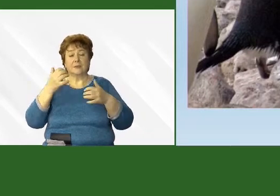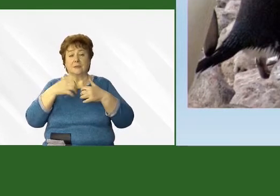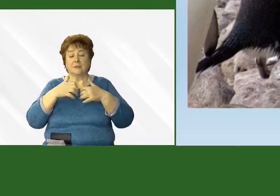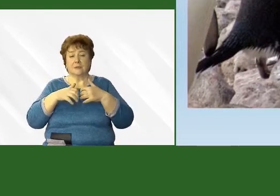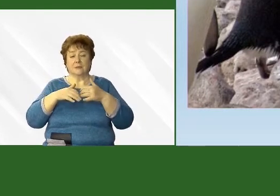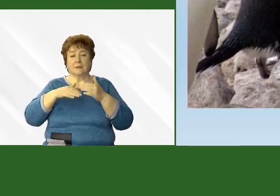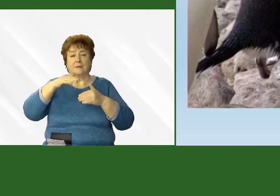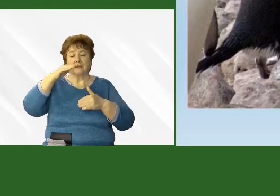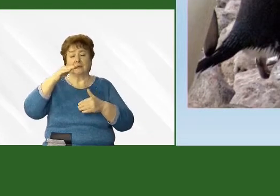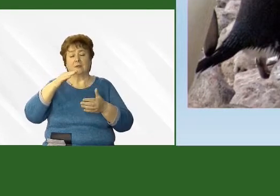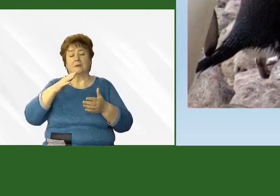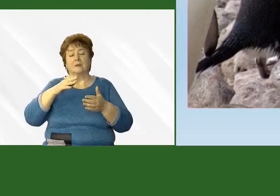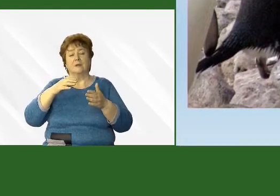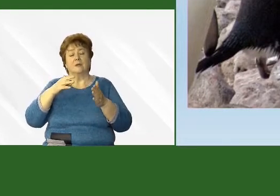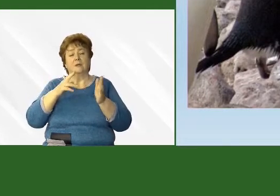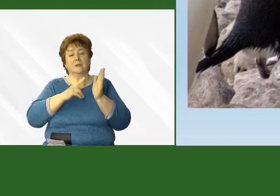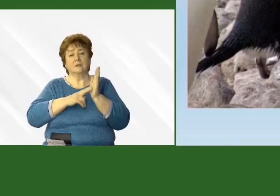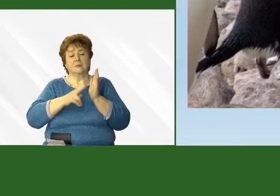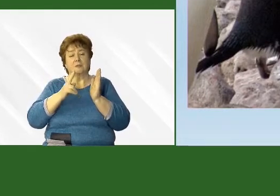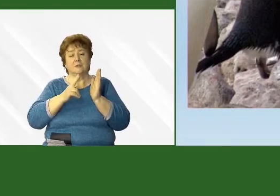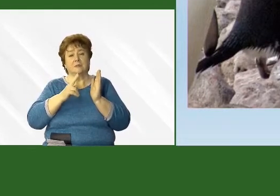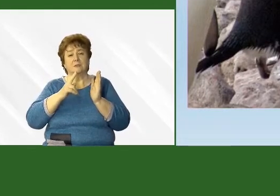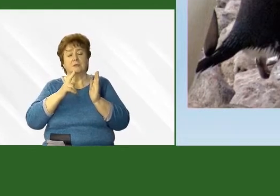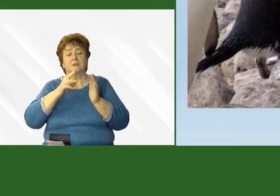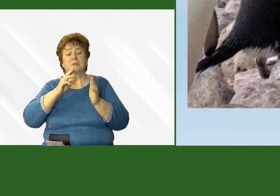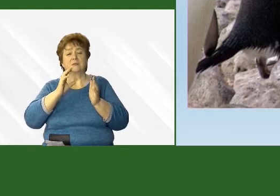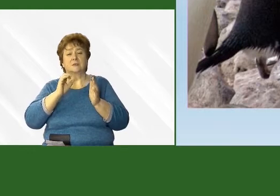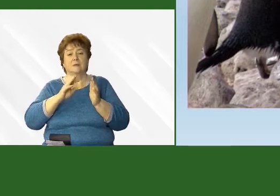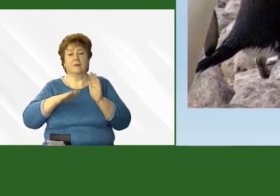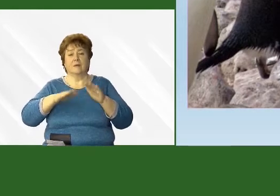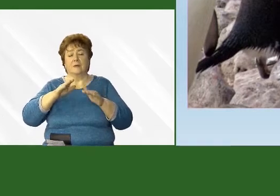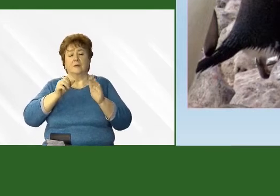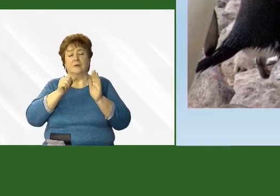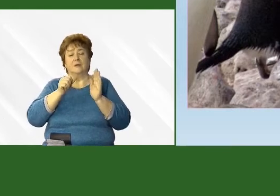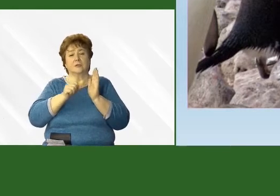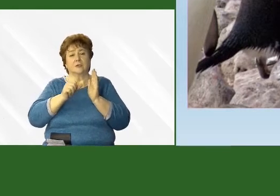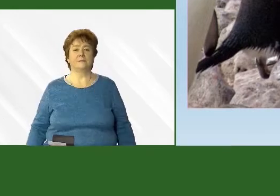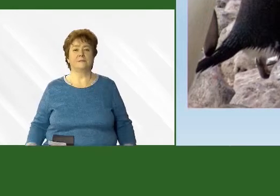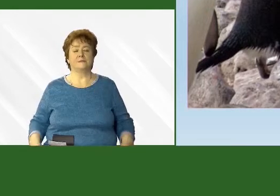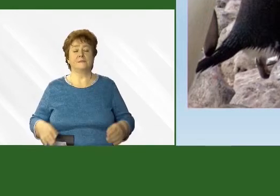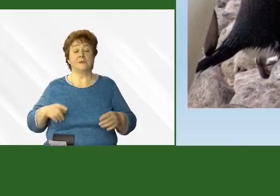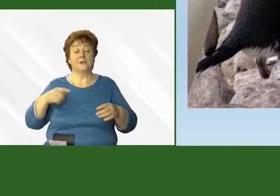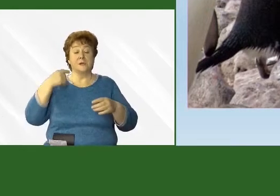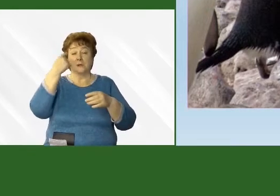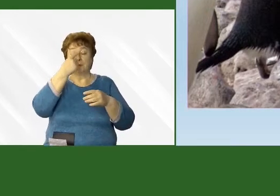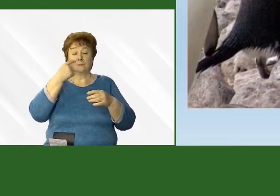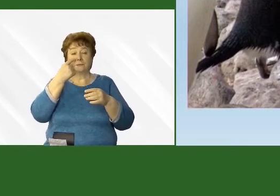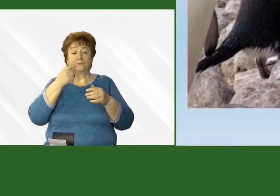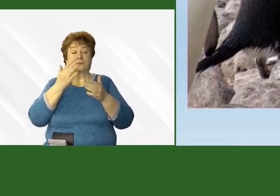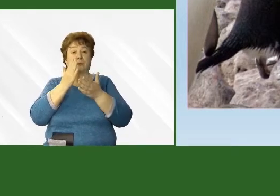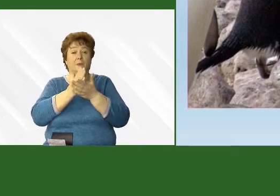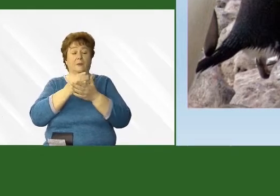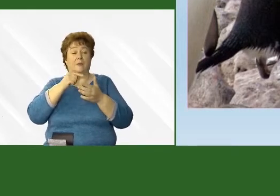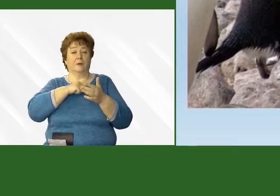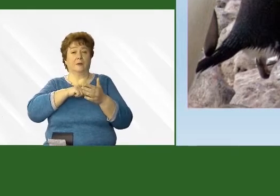размеров. Высота туловища около 70 сантиметров, масса около 6 килограммов. Вокруг глаз